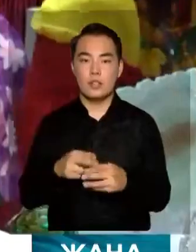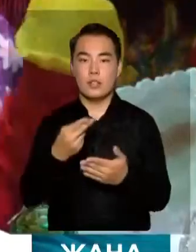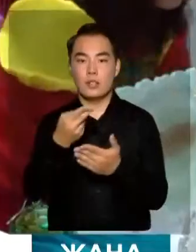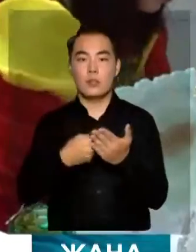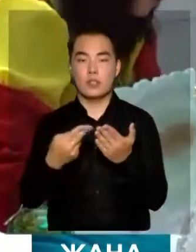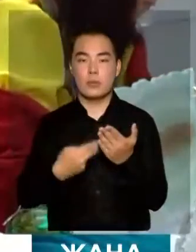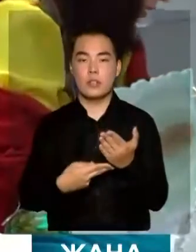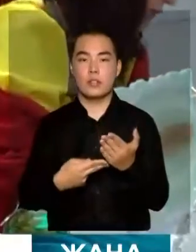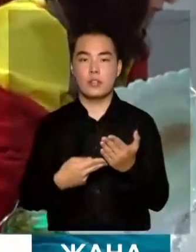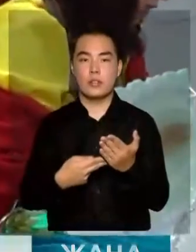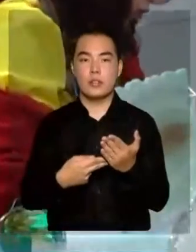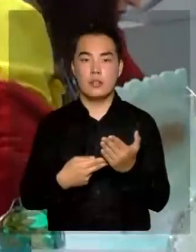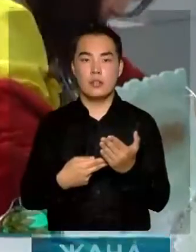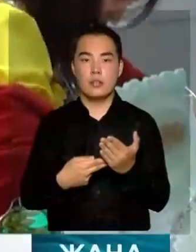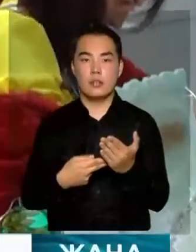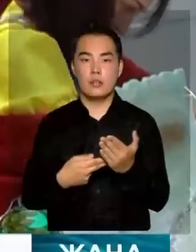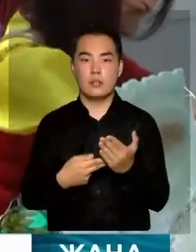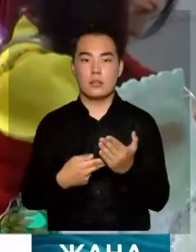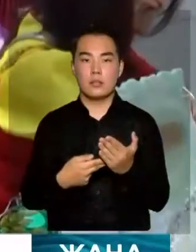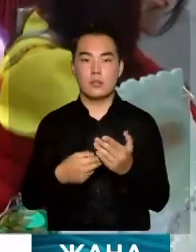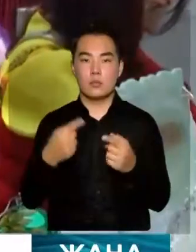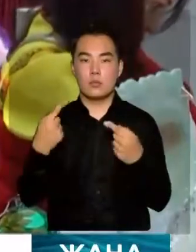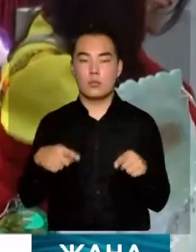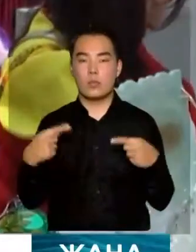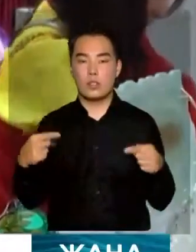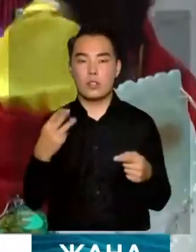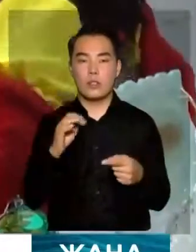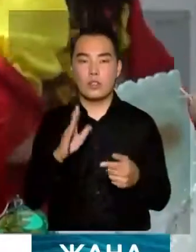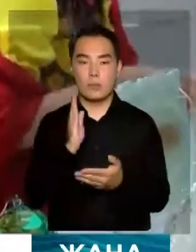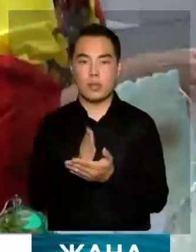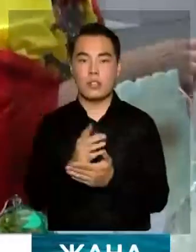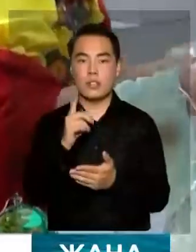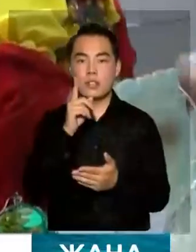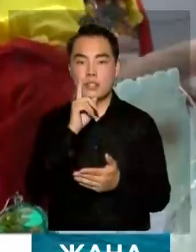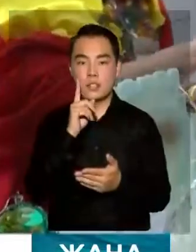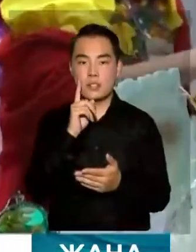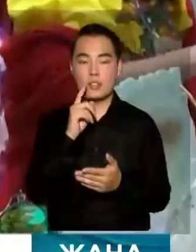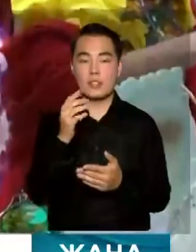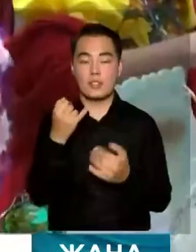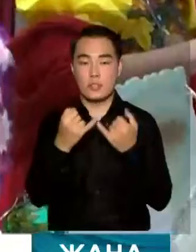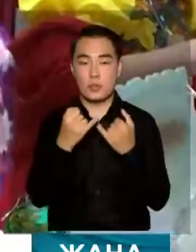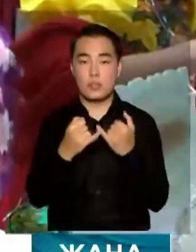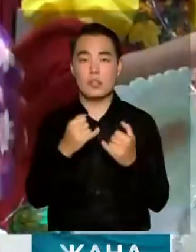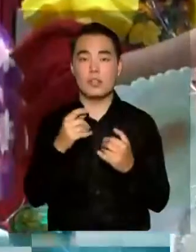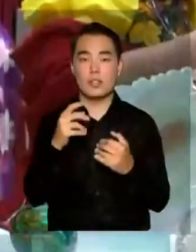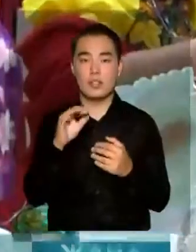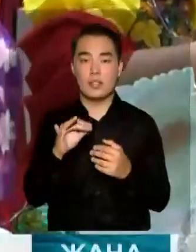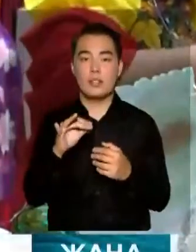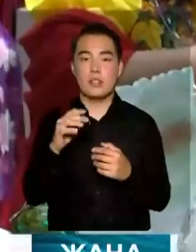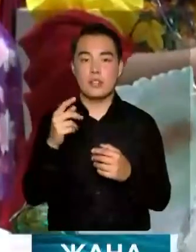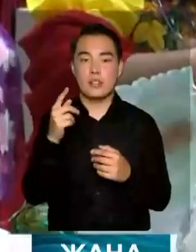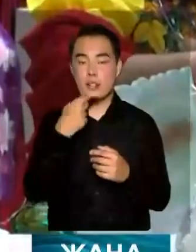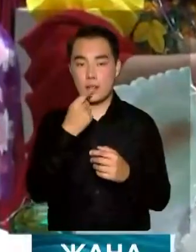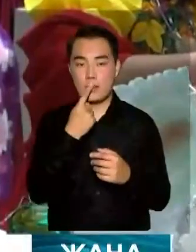Бұл Орал Сібір туындысы. Оның бірегейлігі екі түс қолданылуында: сары жасыл немесе қызыл сары, бүрсекегенде гүл немесе жапырақ